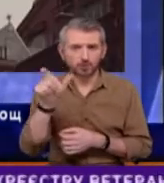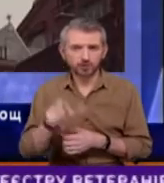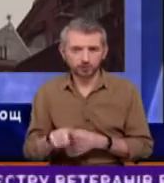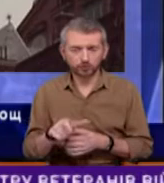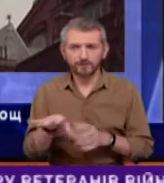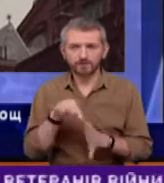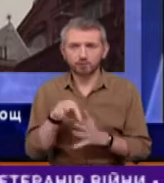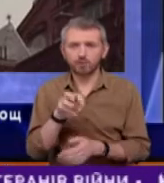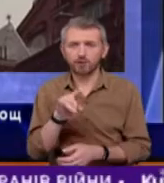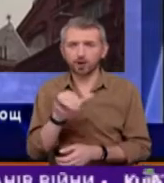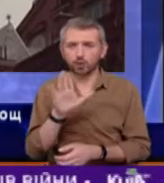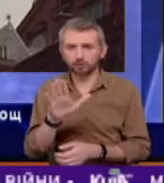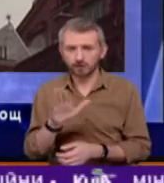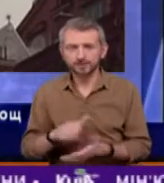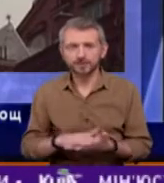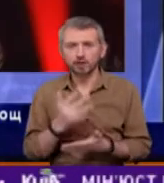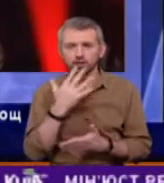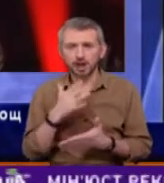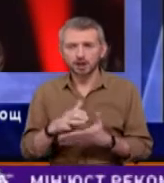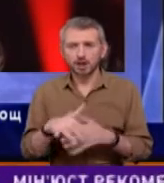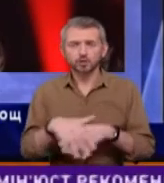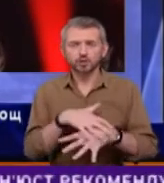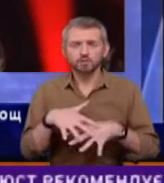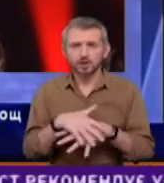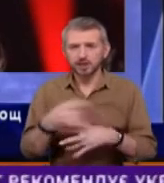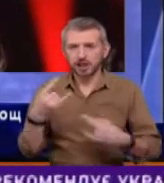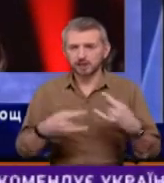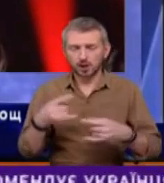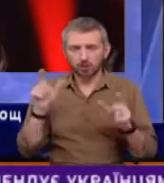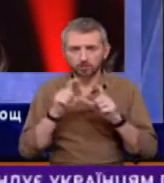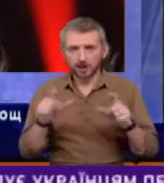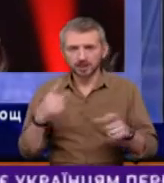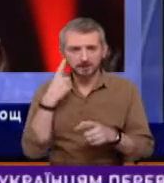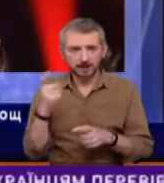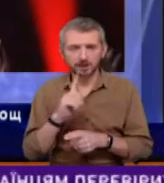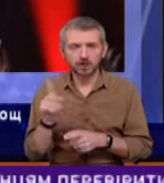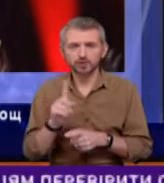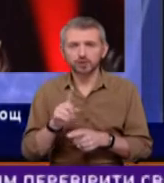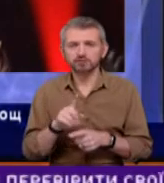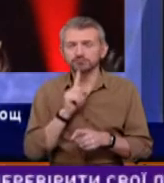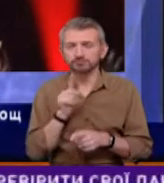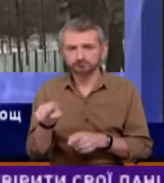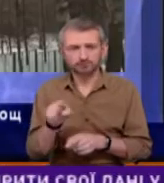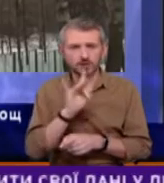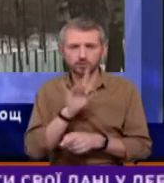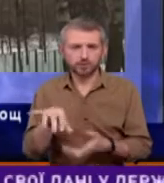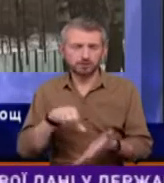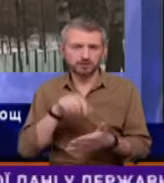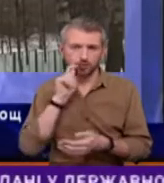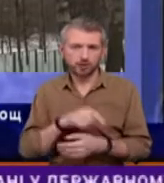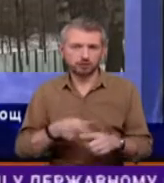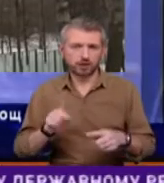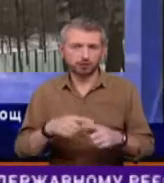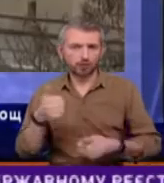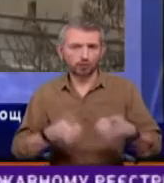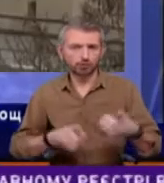Маруф, є така співачка, Національна суспільна телерадіокомпанія заявила, що співачка не буде представляти Україну на цьому